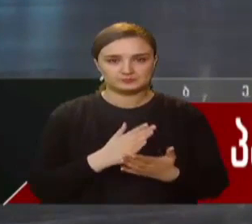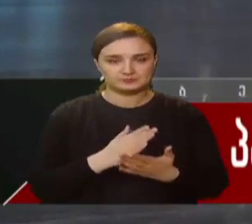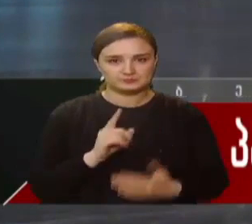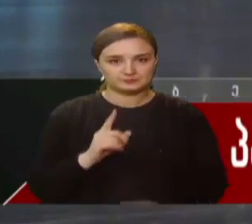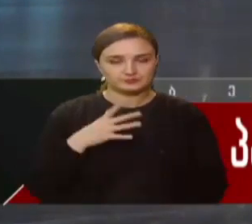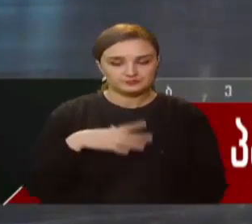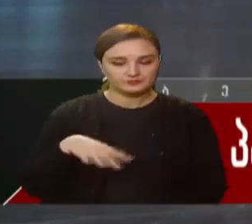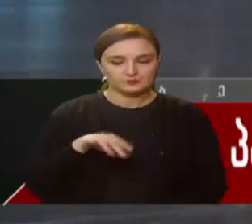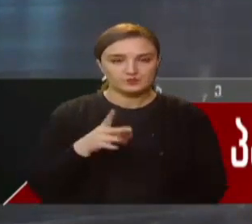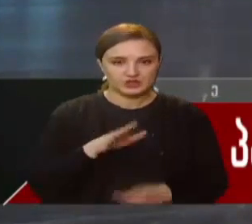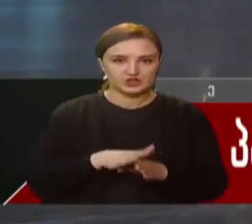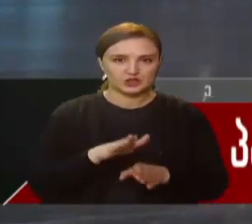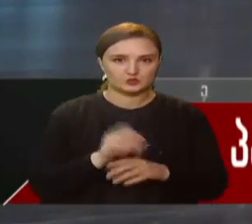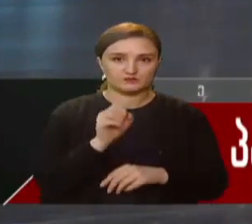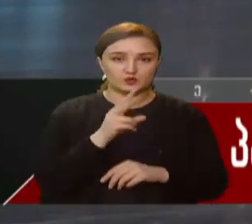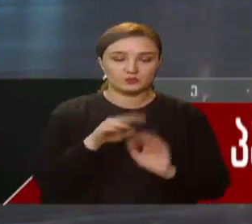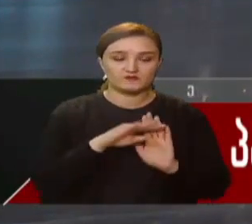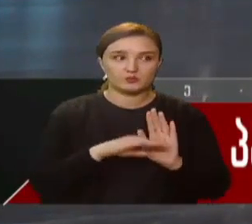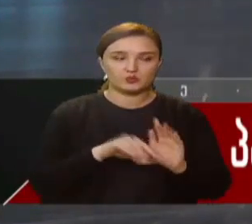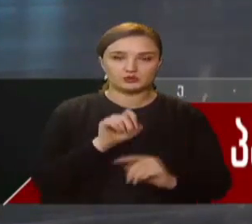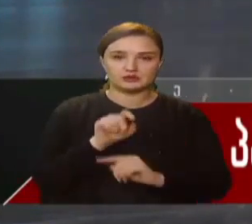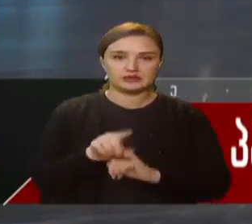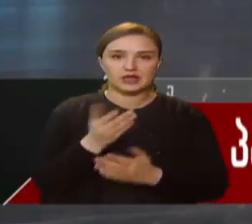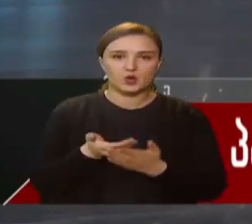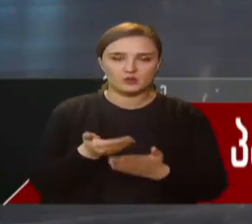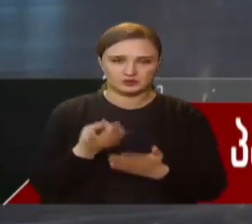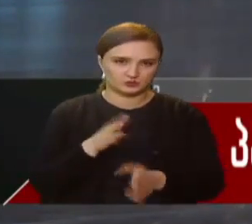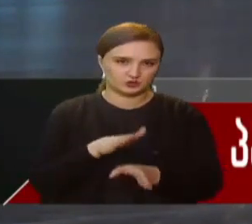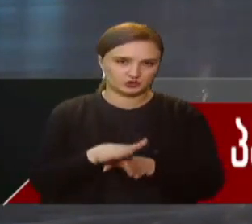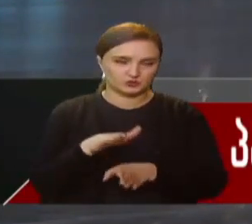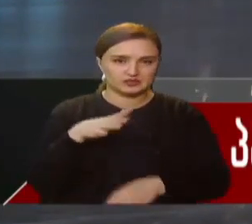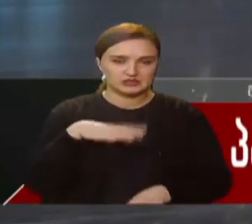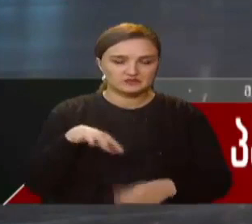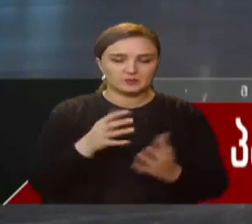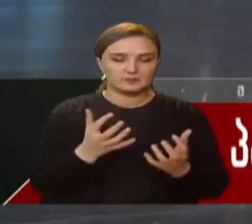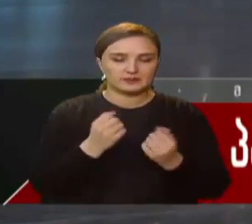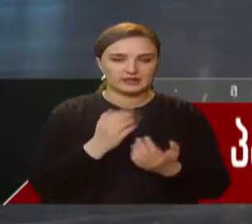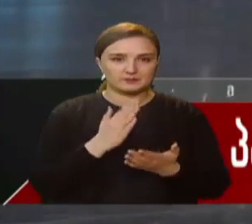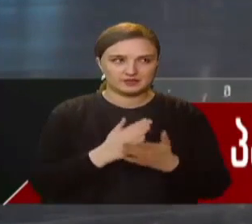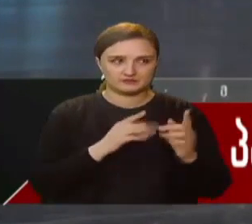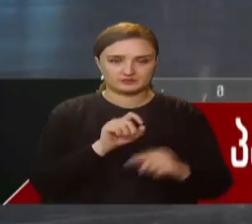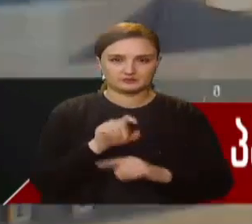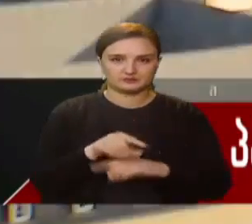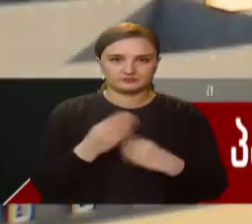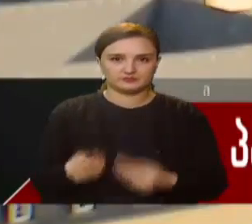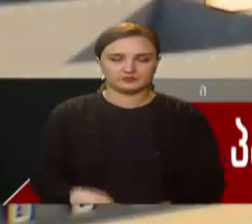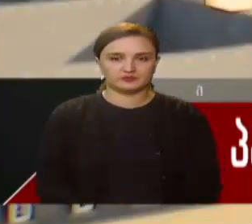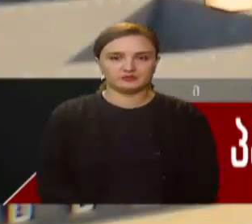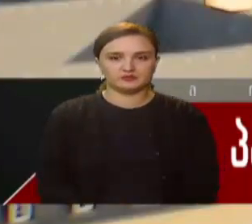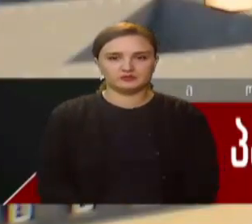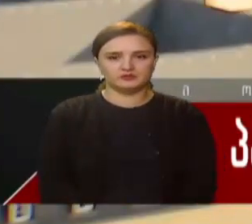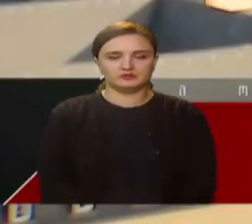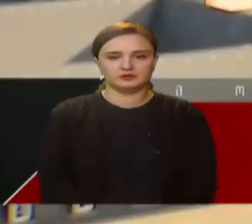მხრივ საქართველომ შეასრულოს ის 12 პუნქტიანი რეკომენდაციები, რომელიც ქვეყანას მიღებული აქვს ევროკომისიისგან. Ეგრეთ